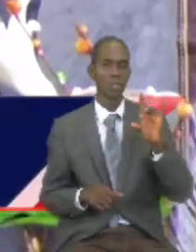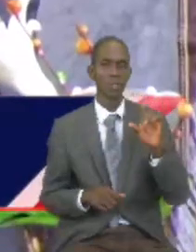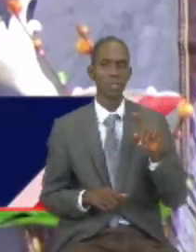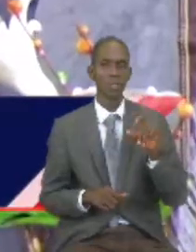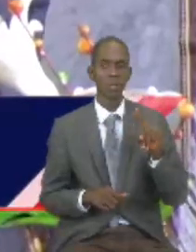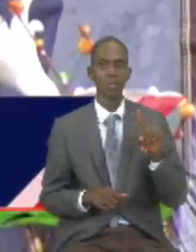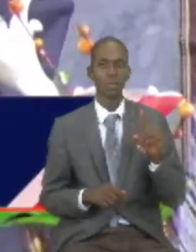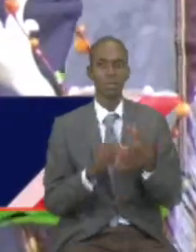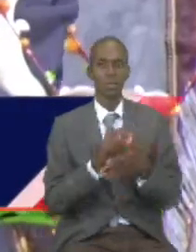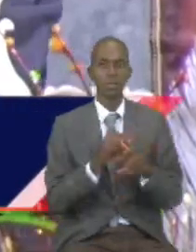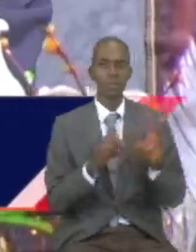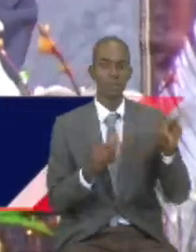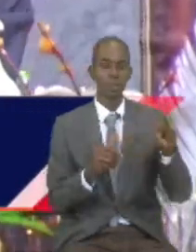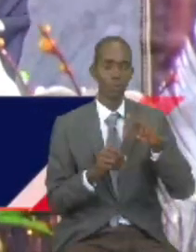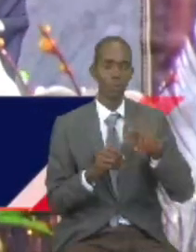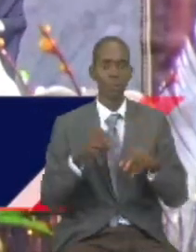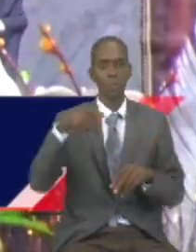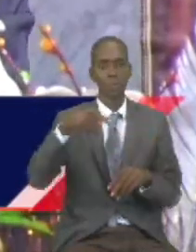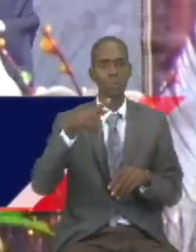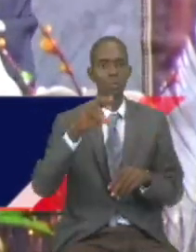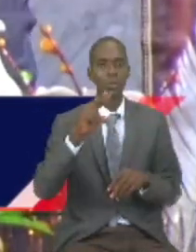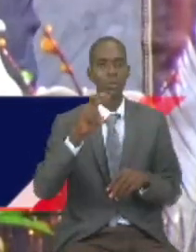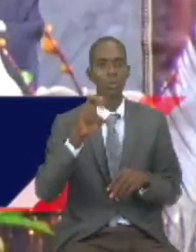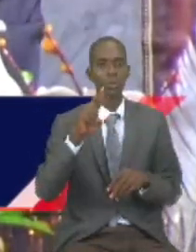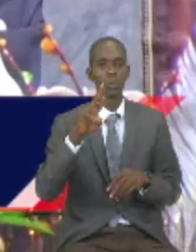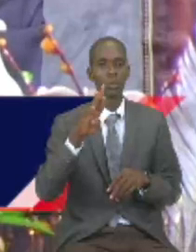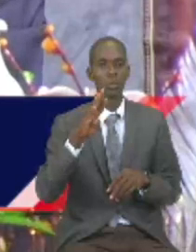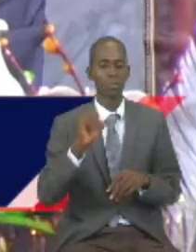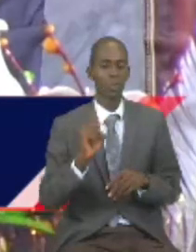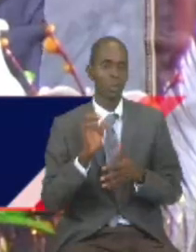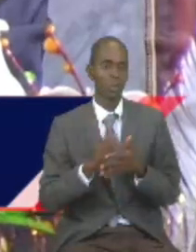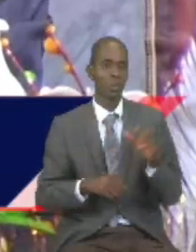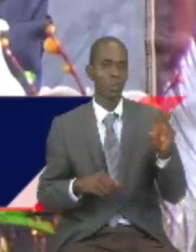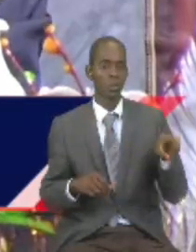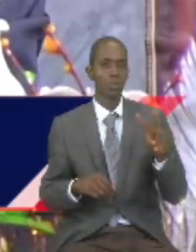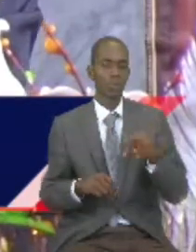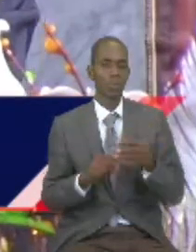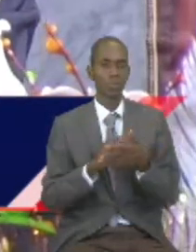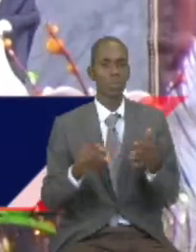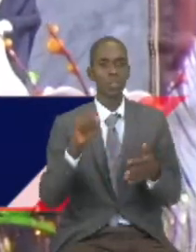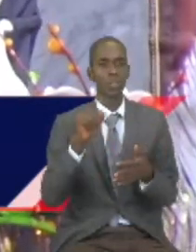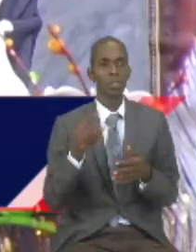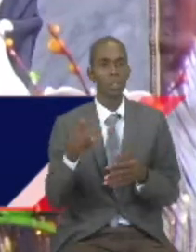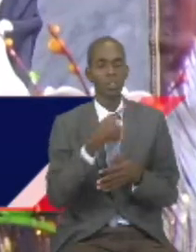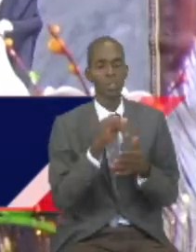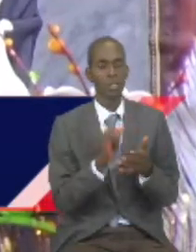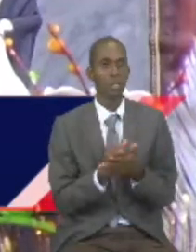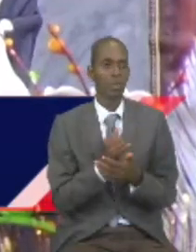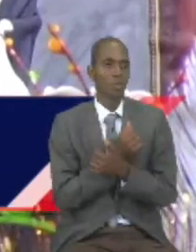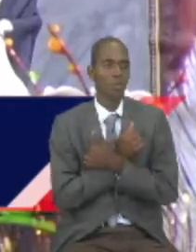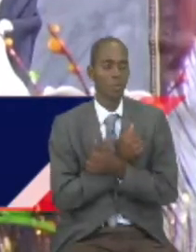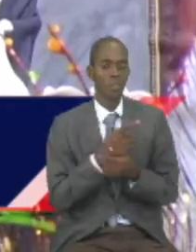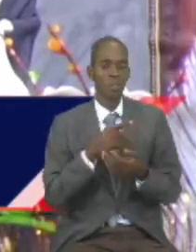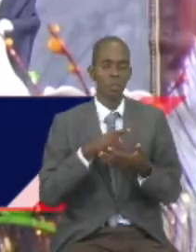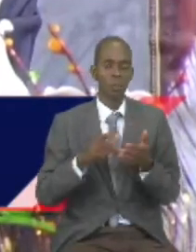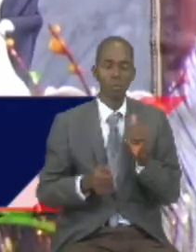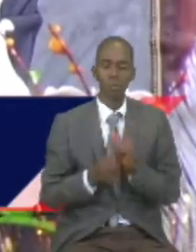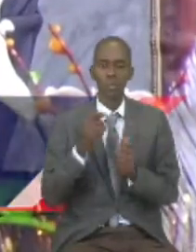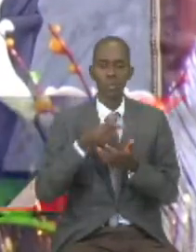Proverbe 22, 11. Ce sont des versets à souligner dans votre Bible. Proverbe 22, 11. Celui qui aime la pureté du